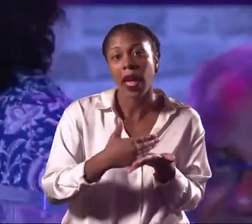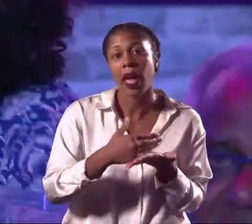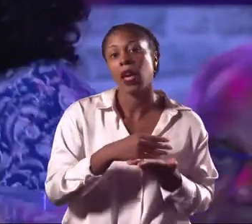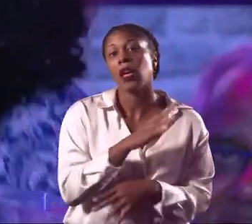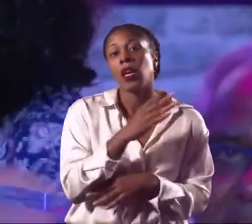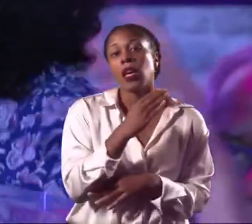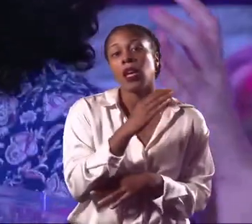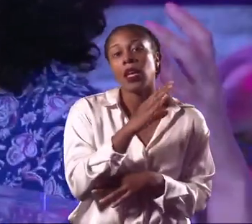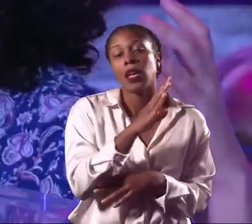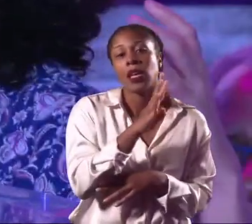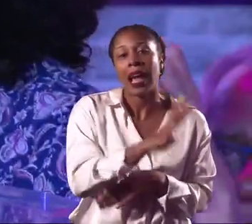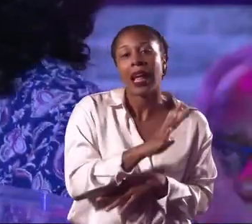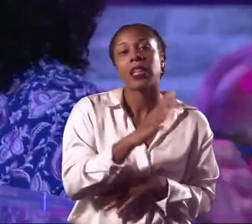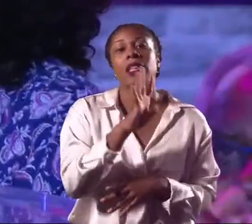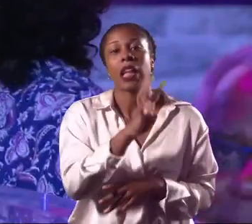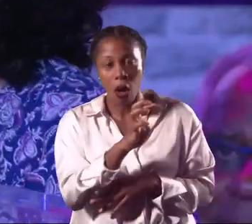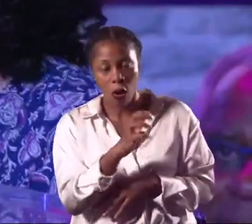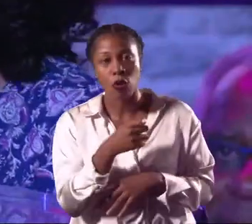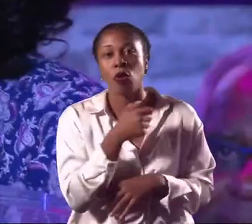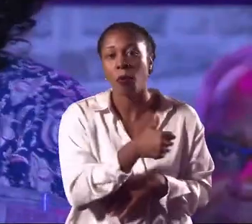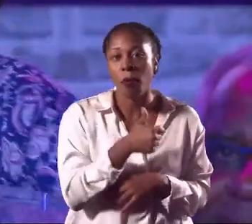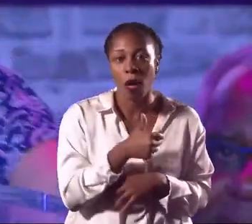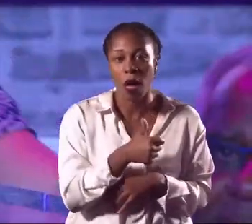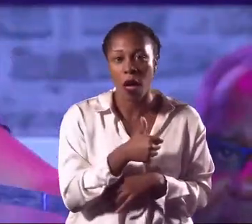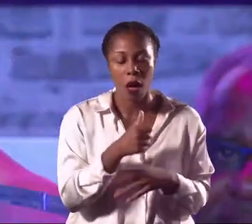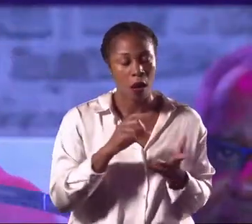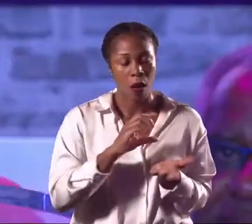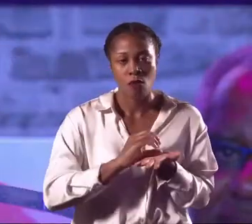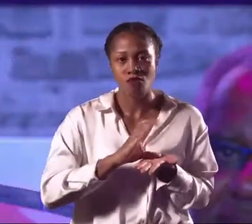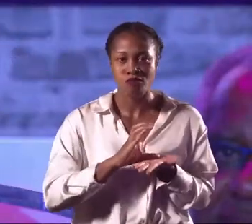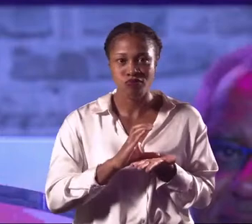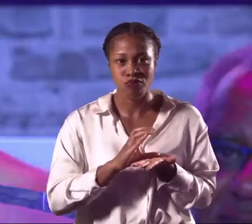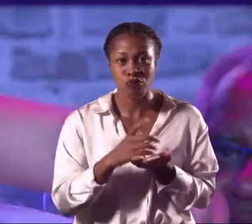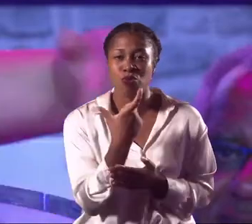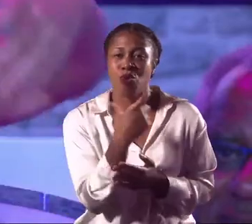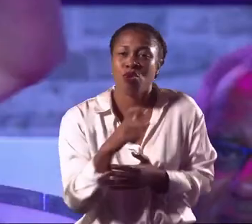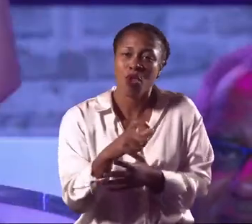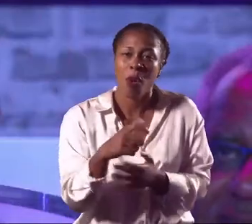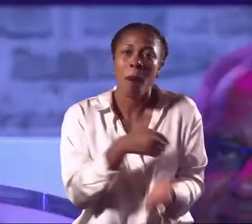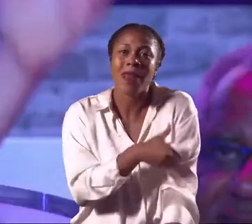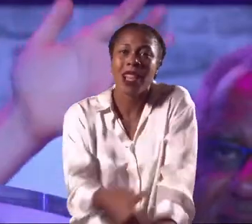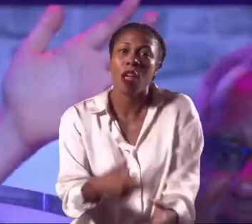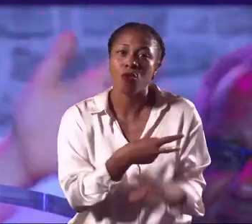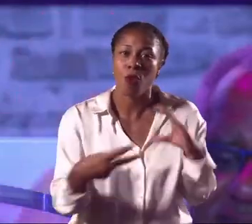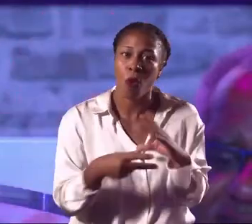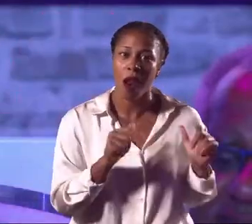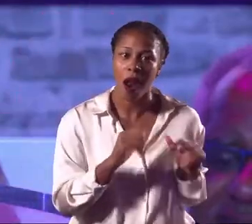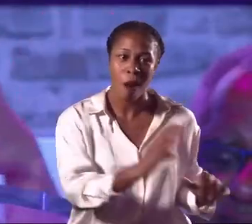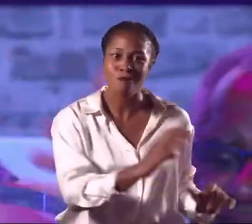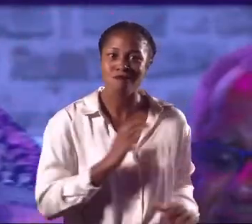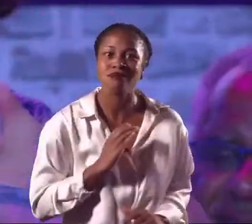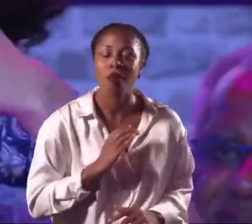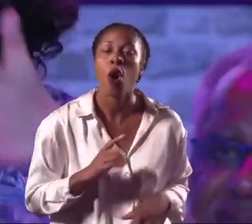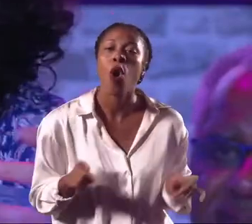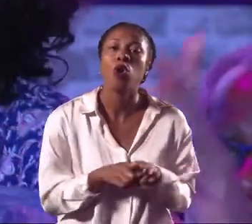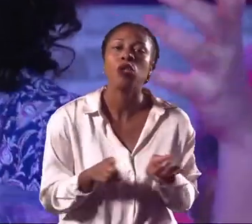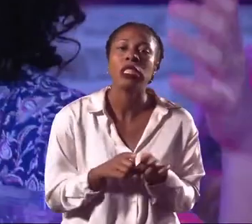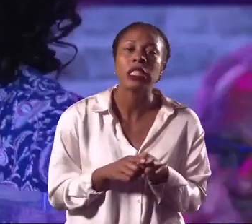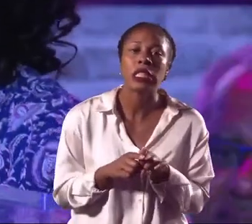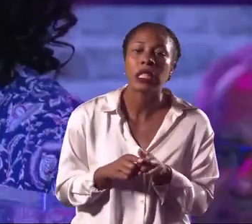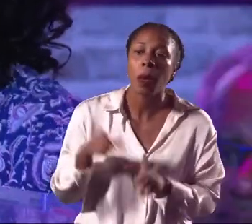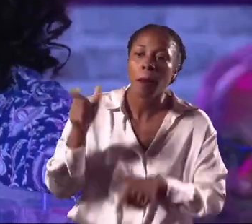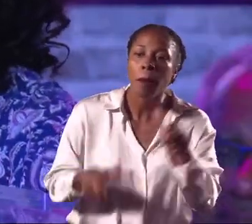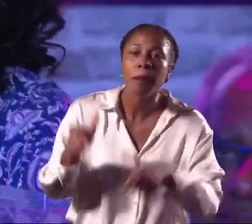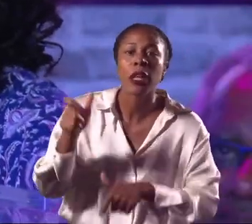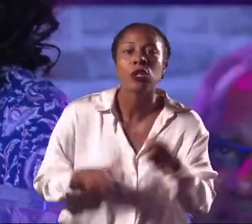un montant historique de dividendes à près de 100 milliards d'euros. On pourrait bien leur dire aussi d'aller chercher dans la poche